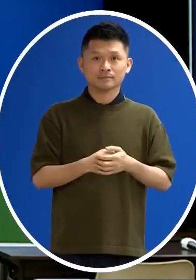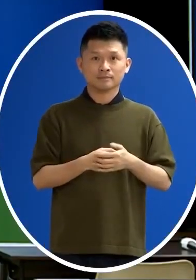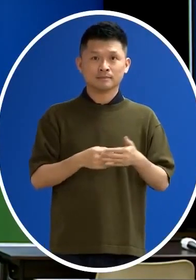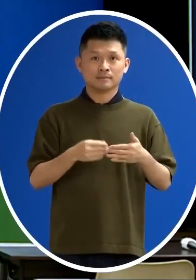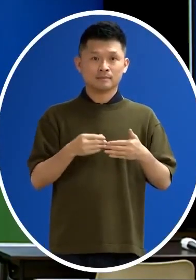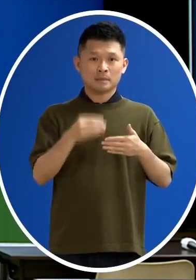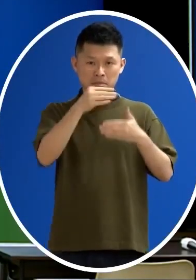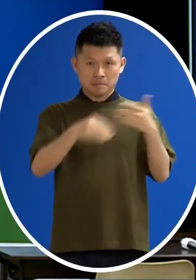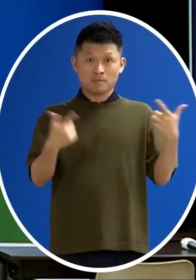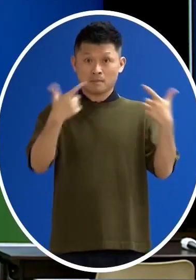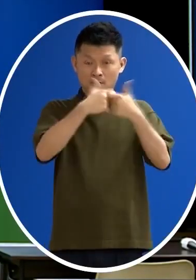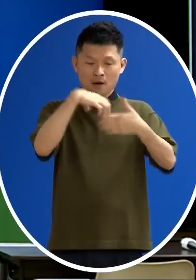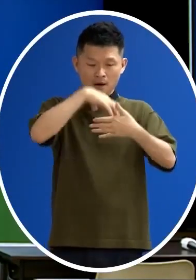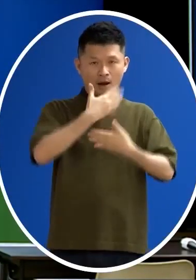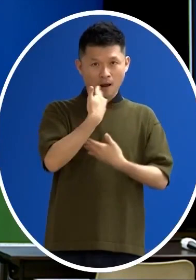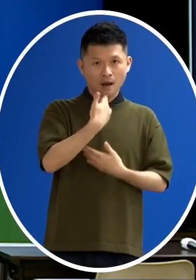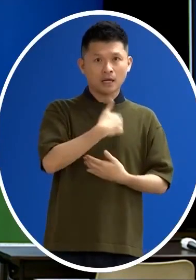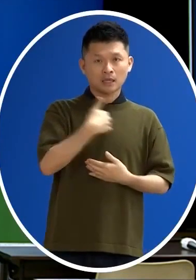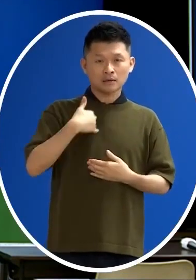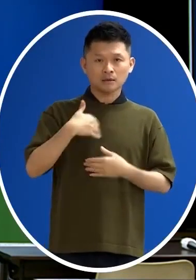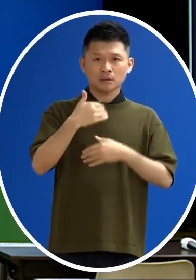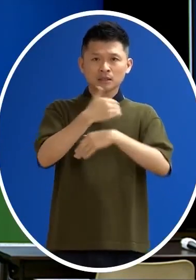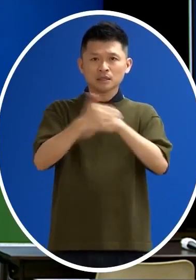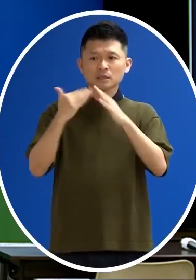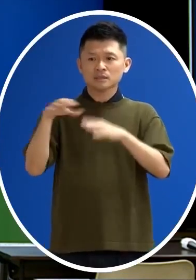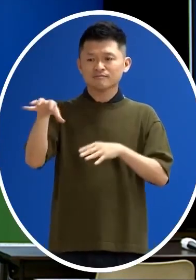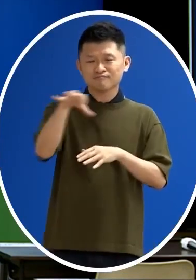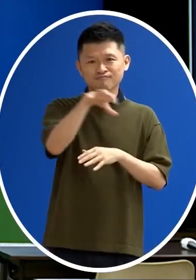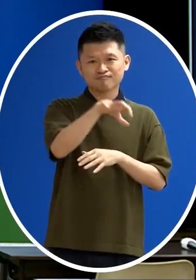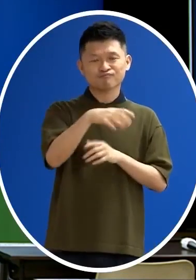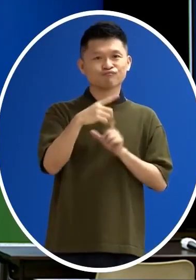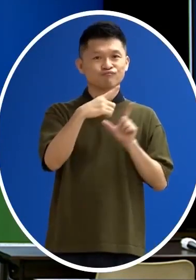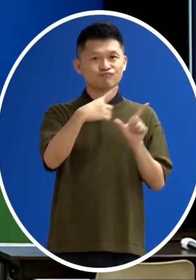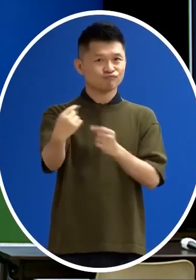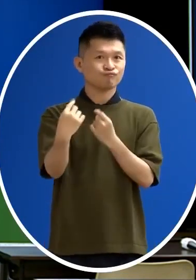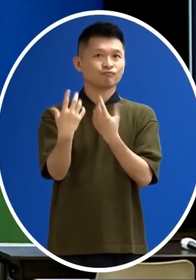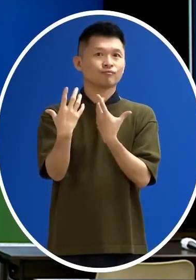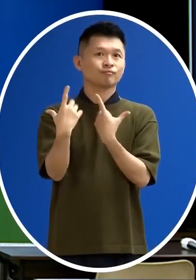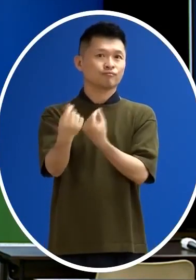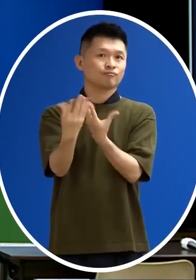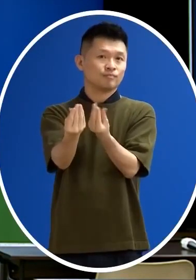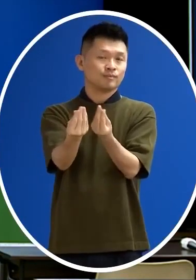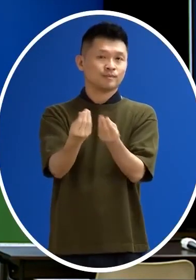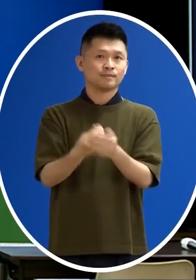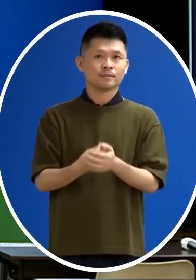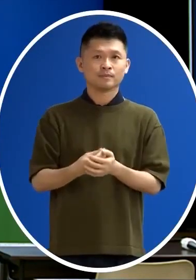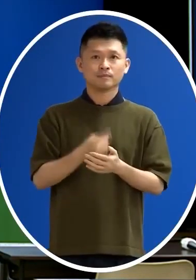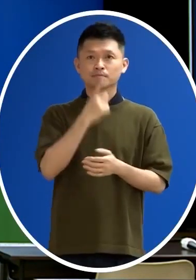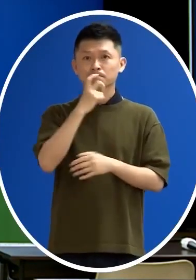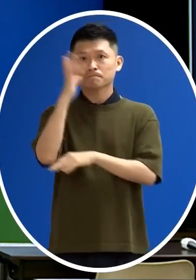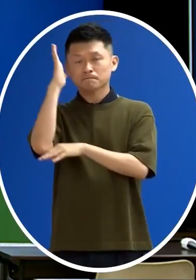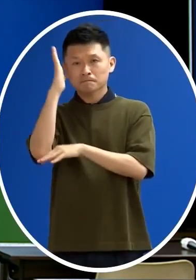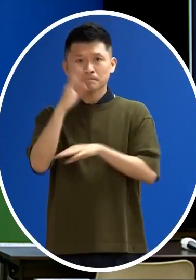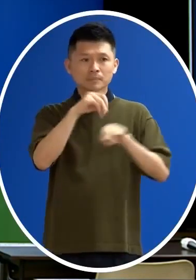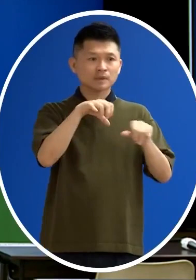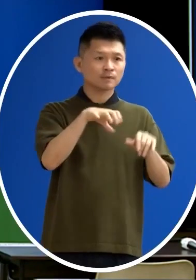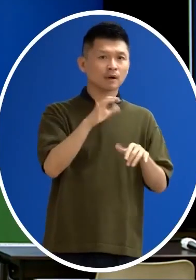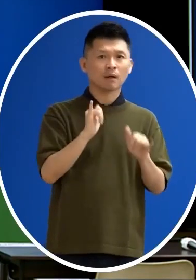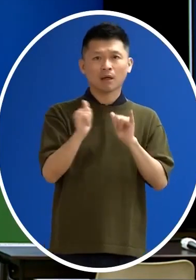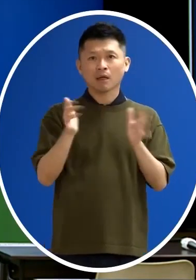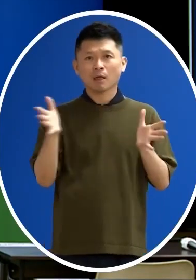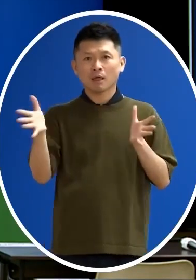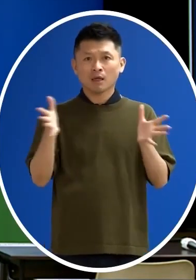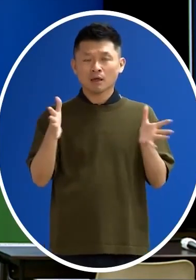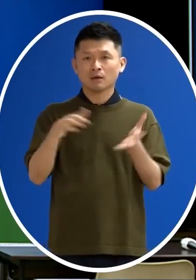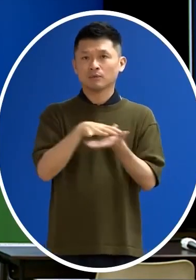件的内用，但是其实很多县市都没有跟进。那中央地方不同调，也让很多民众觉得说很错乱。那